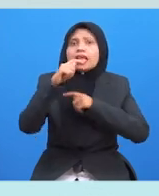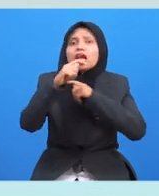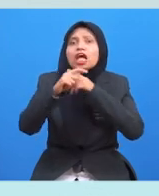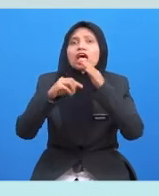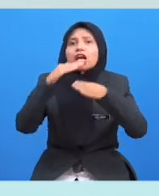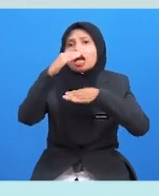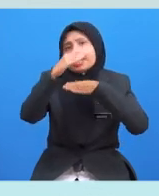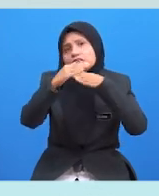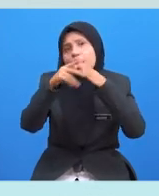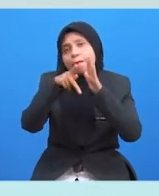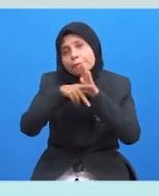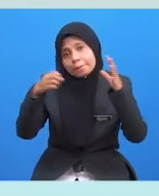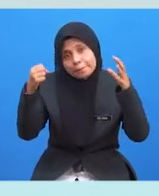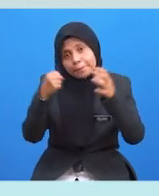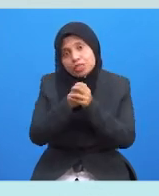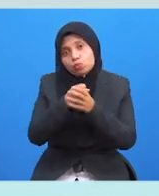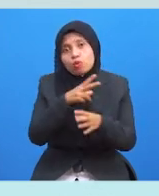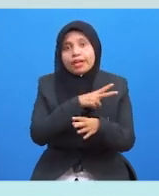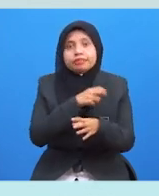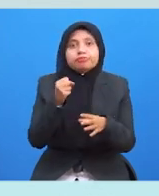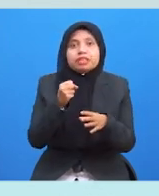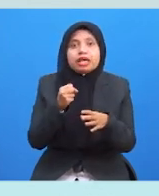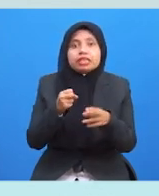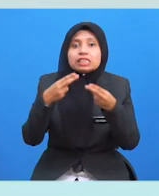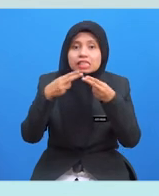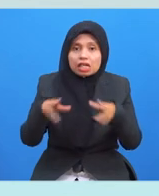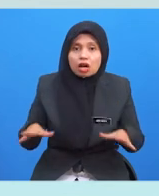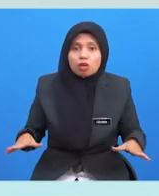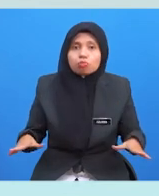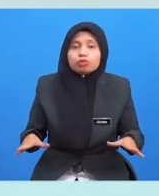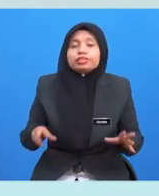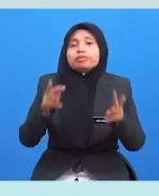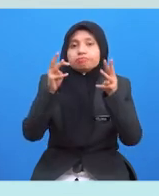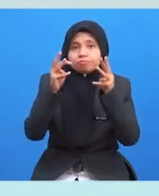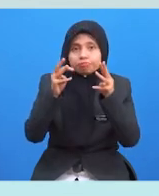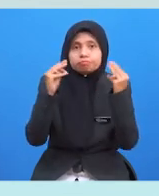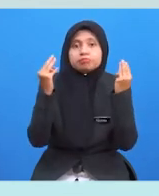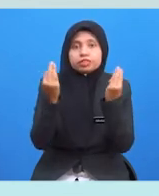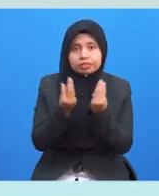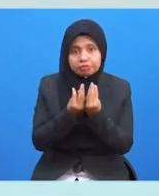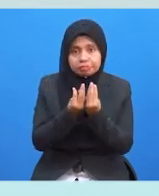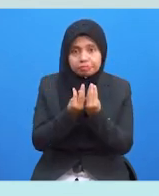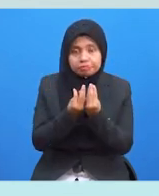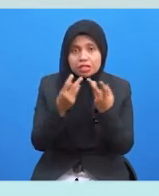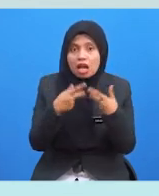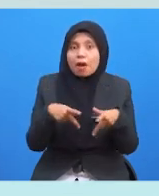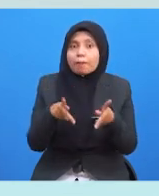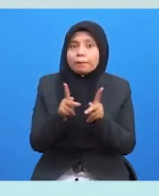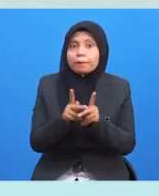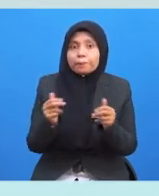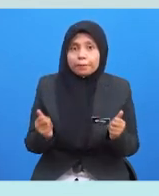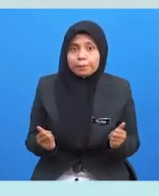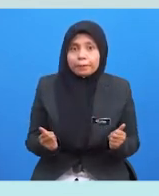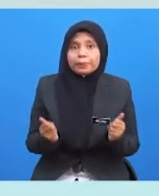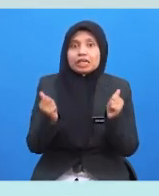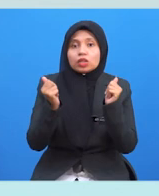mempertingkatkan perpaduan serta keharmonian masyarakat. Kepentingan pengangkutan udara